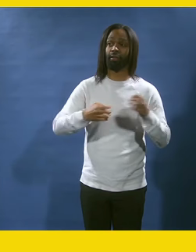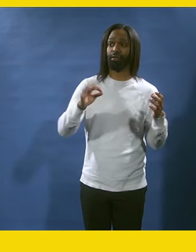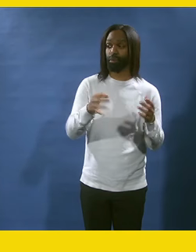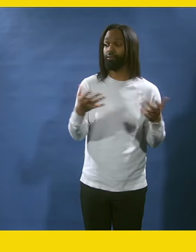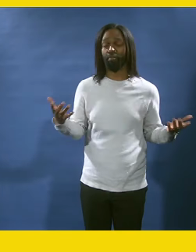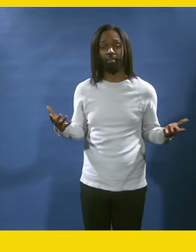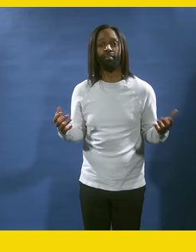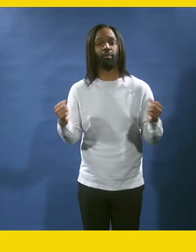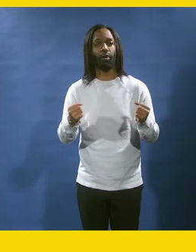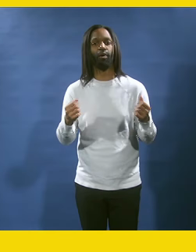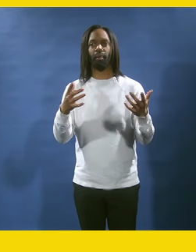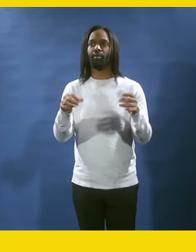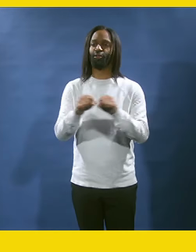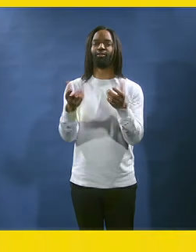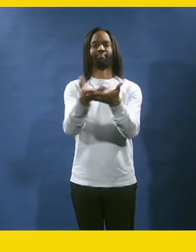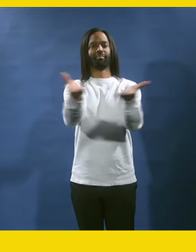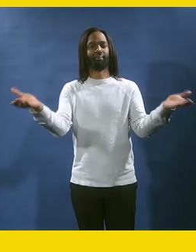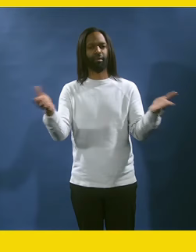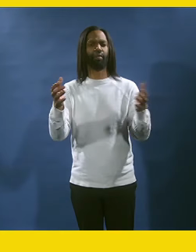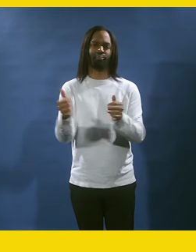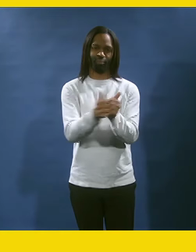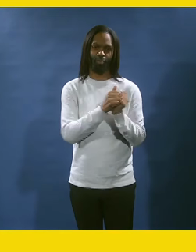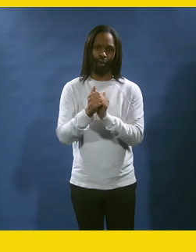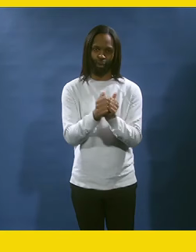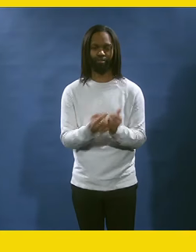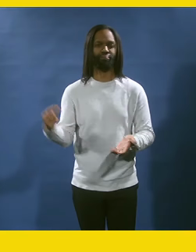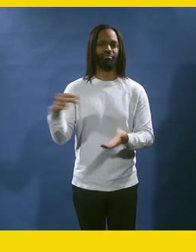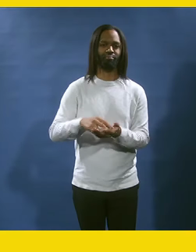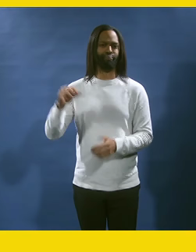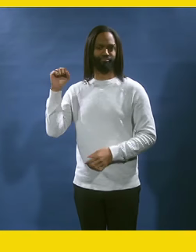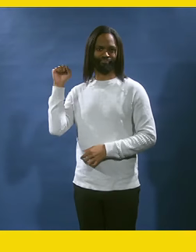debout, en lutte, point levé. Merci beaucoup.